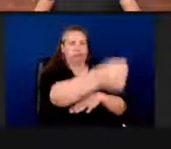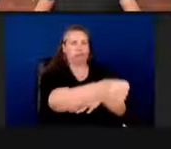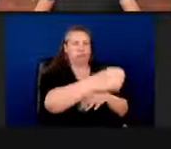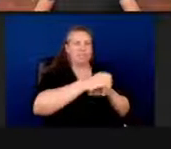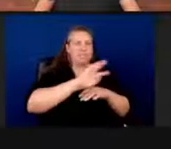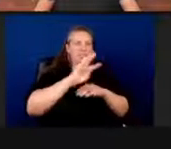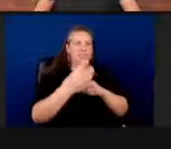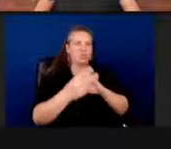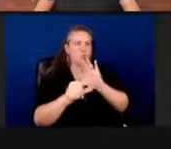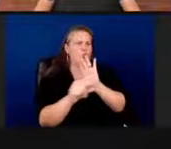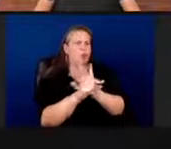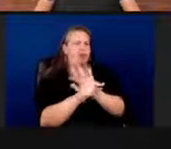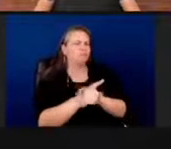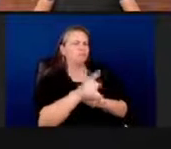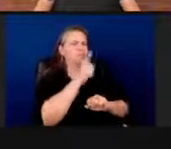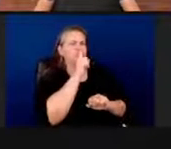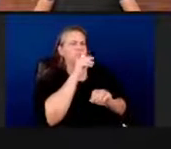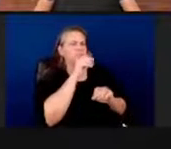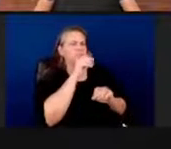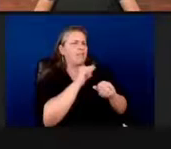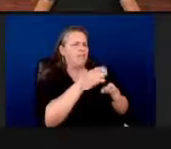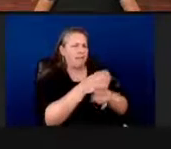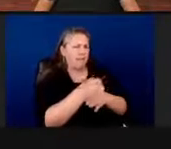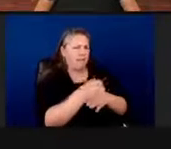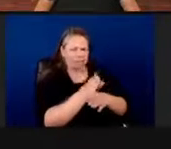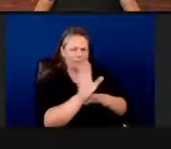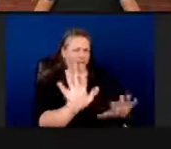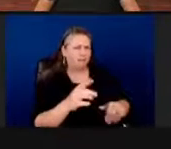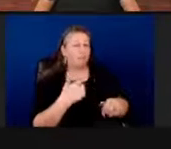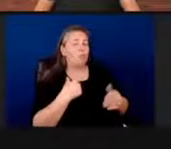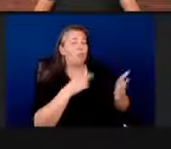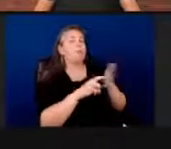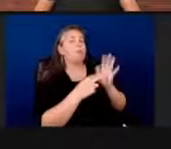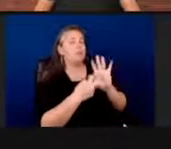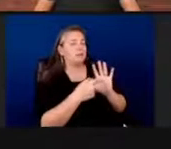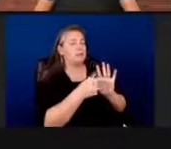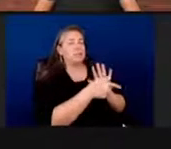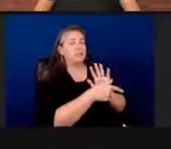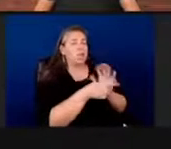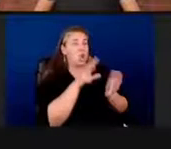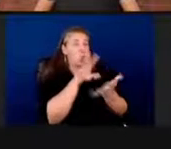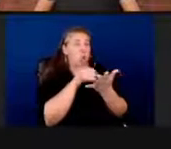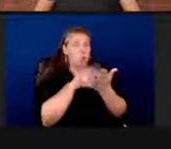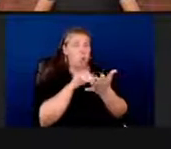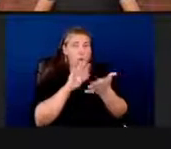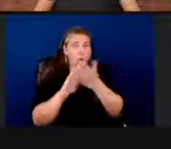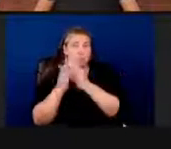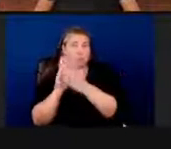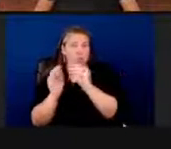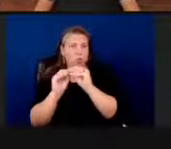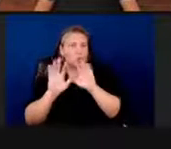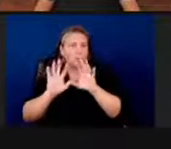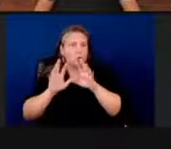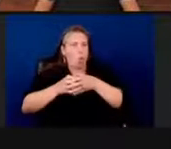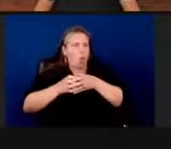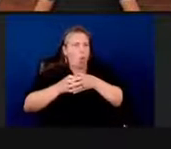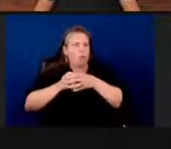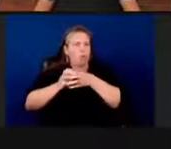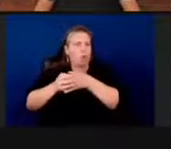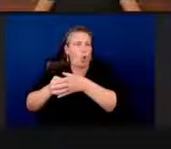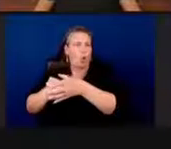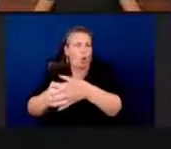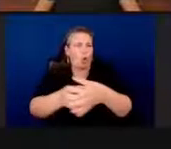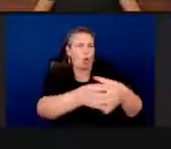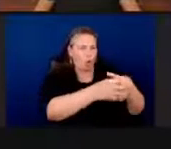الطفل على مسار العمل في الصف السادس، ولكننا نحن ننشئ بيئة ومجتمعات صغيرة